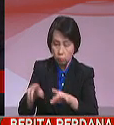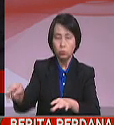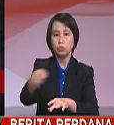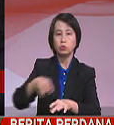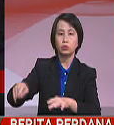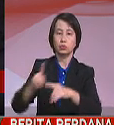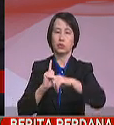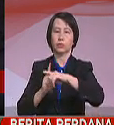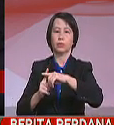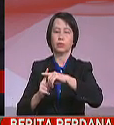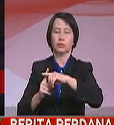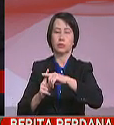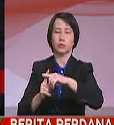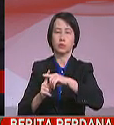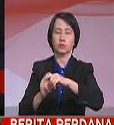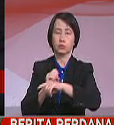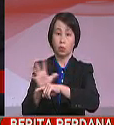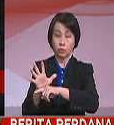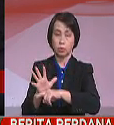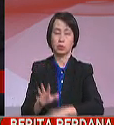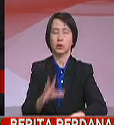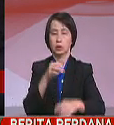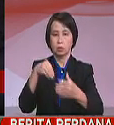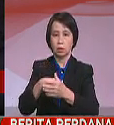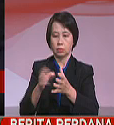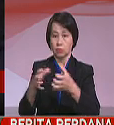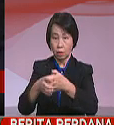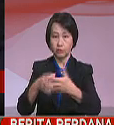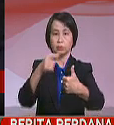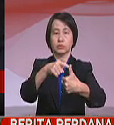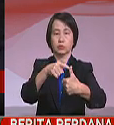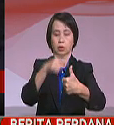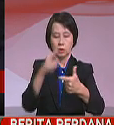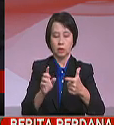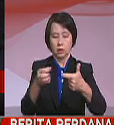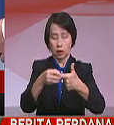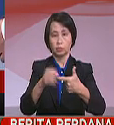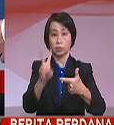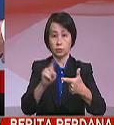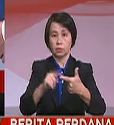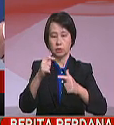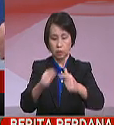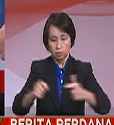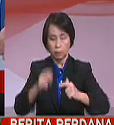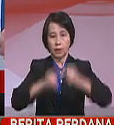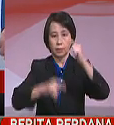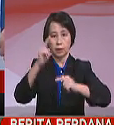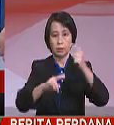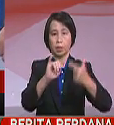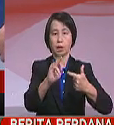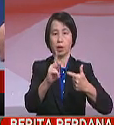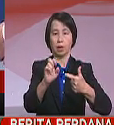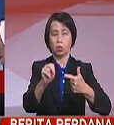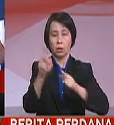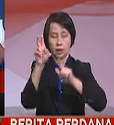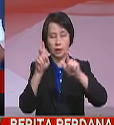dan kesemuanya telah dikesan positif COVID-19 dalam kluster itu. Untuk kluster kedua, Tapak Bina Ikon Bintang melibatkan